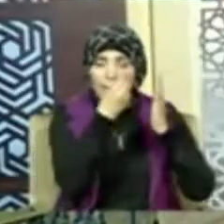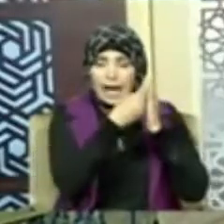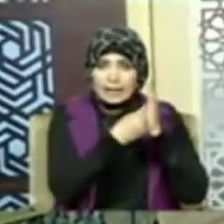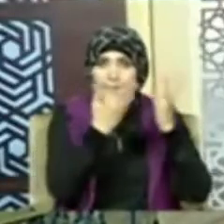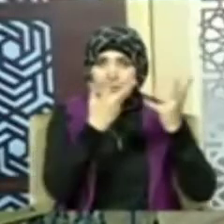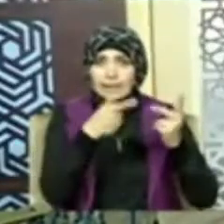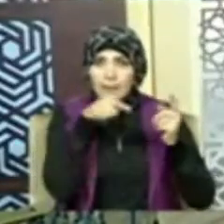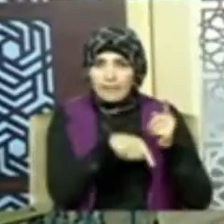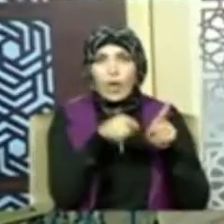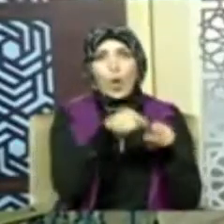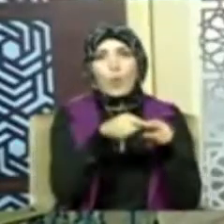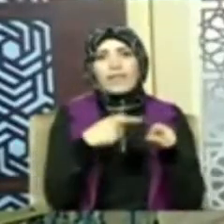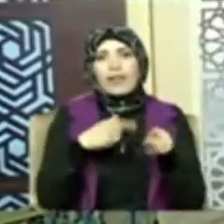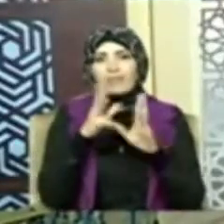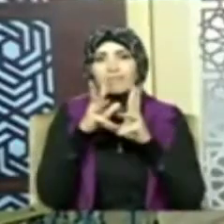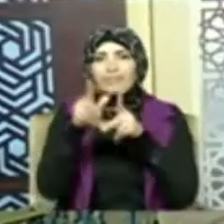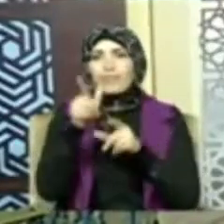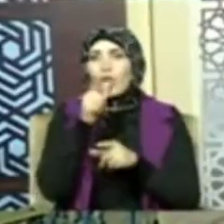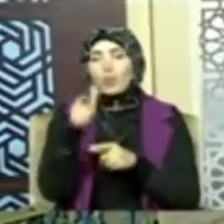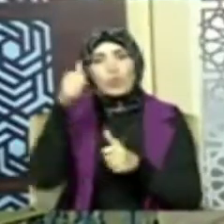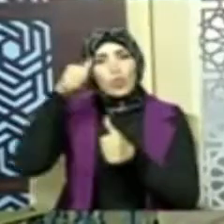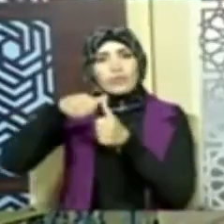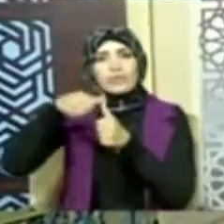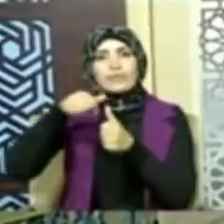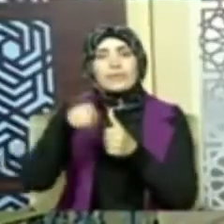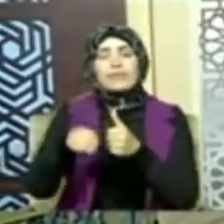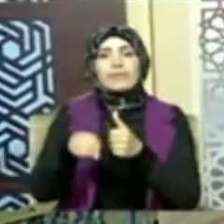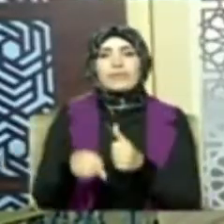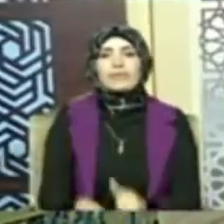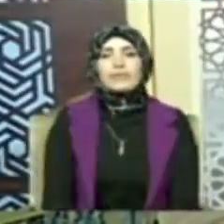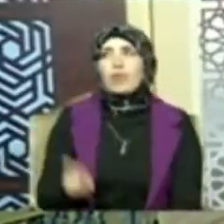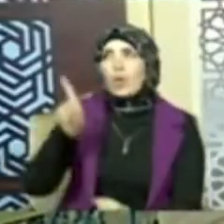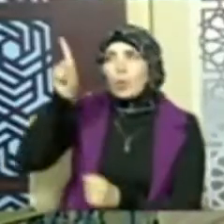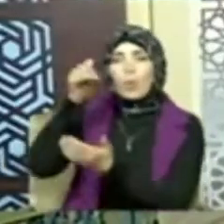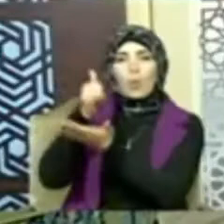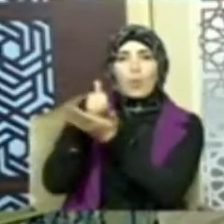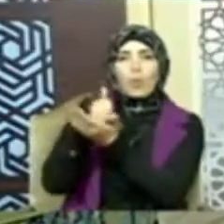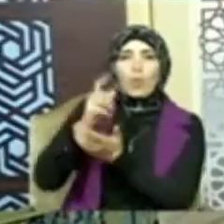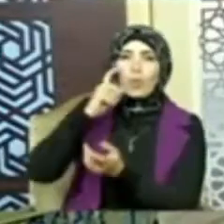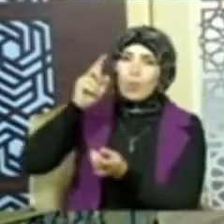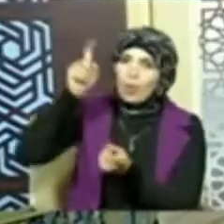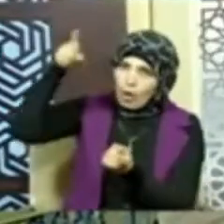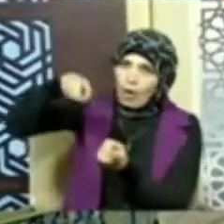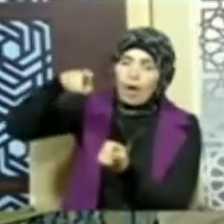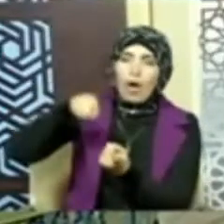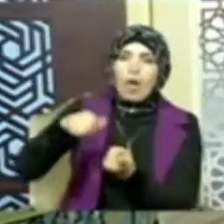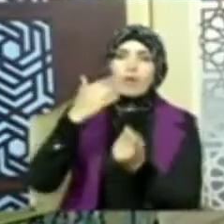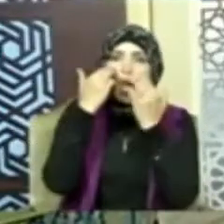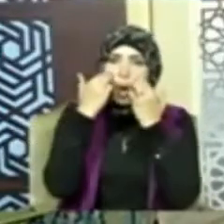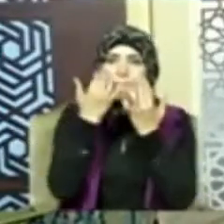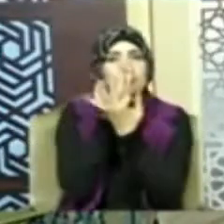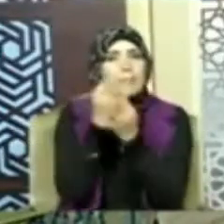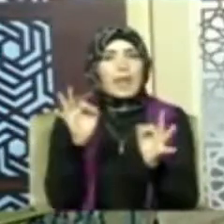وأفوض أمري إلى الله. إن الله بصير بالعباد،